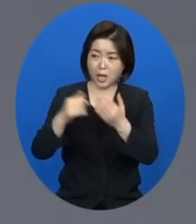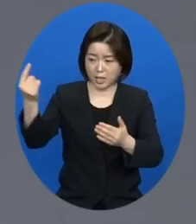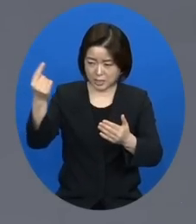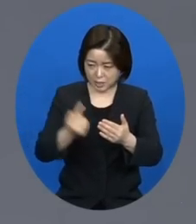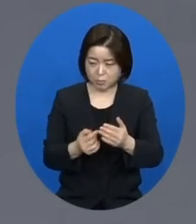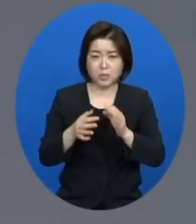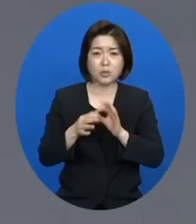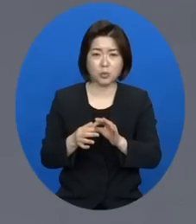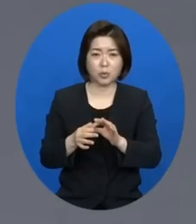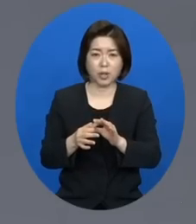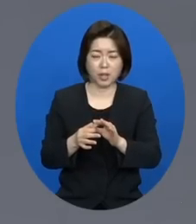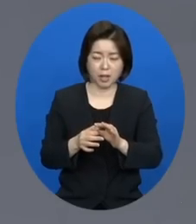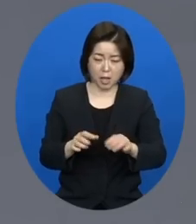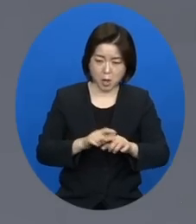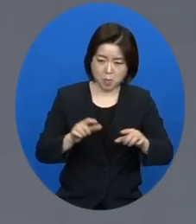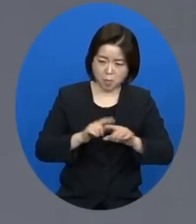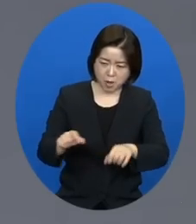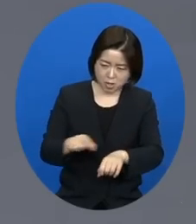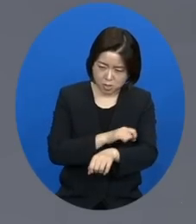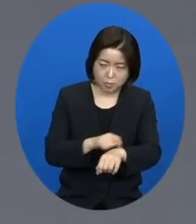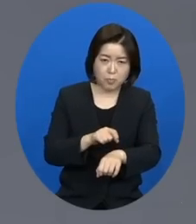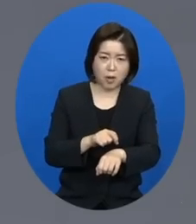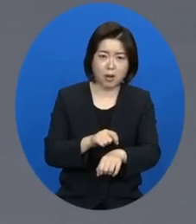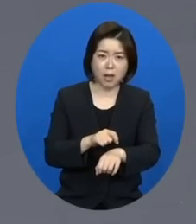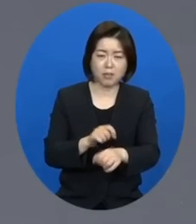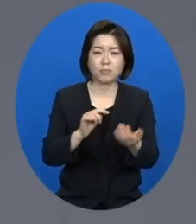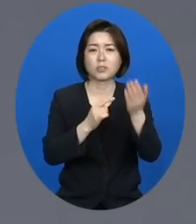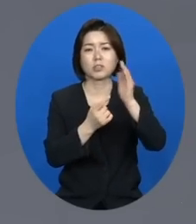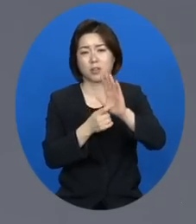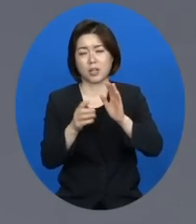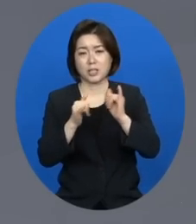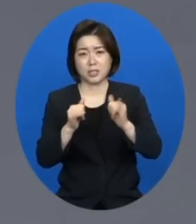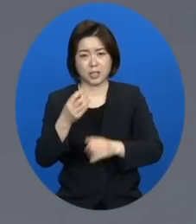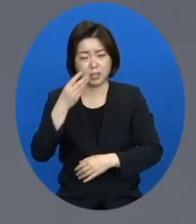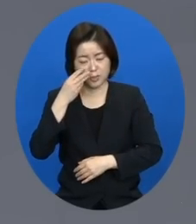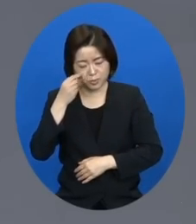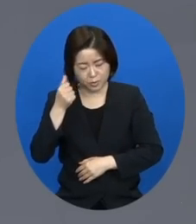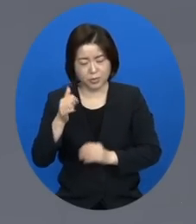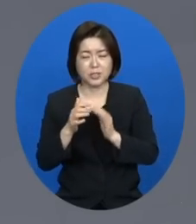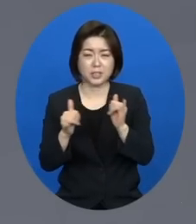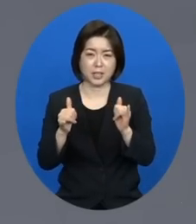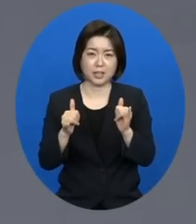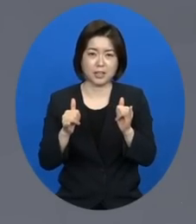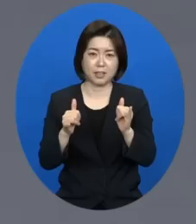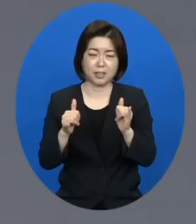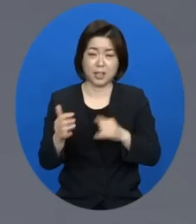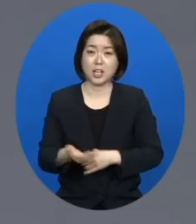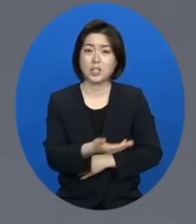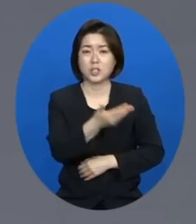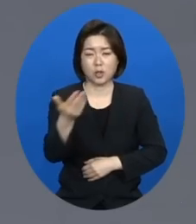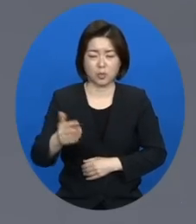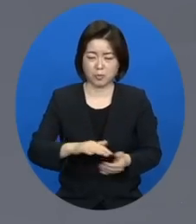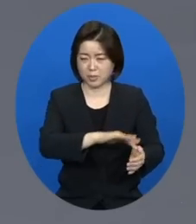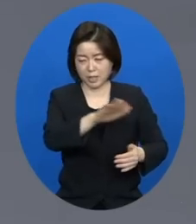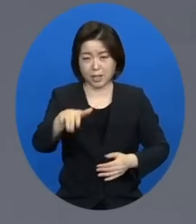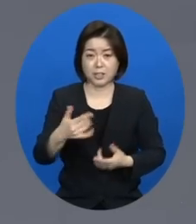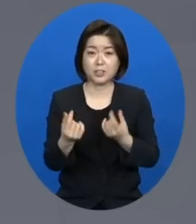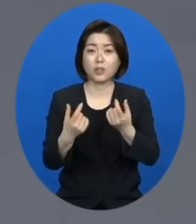통해서 비범함을 드러내는 자가 바로 형통한 자입니다. 여러분들이 그런 자들이 되시기를